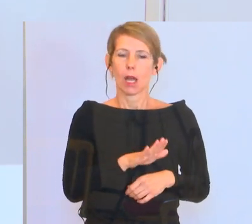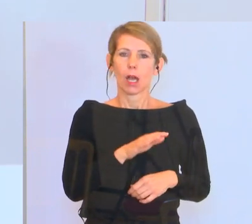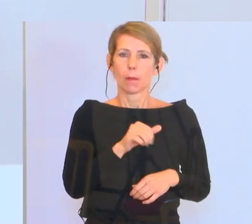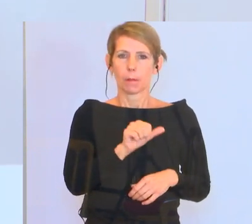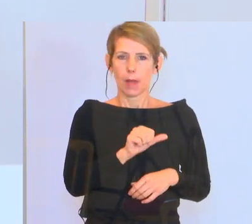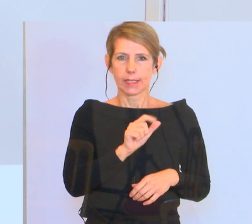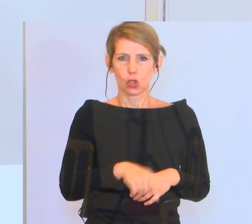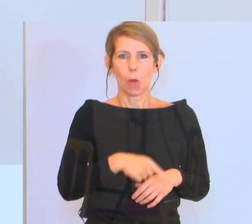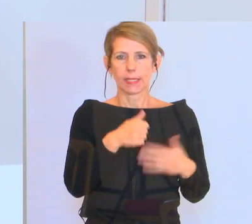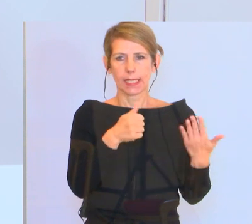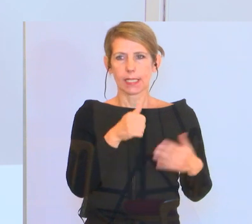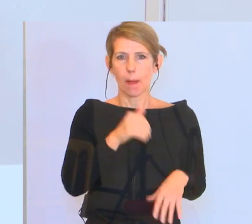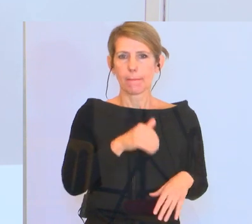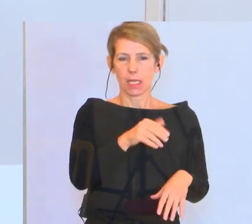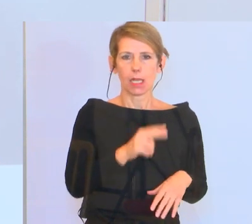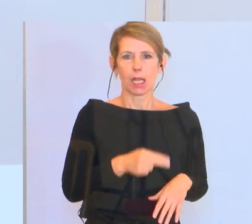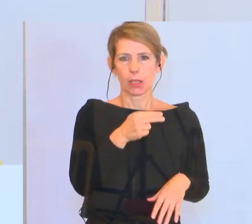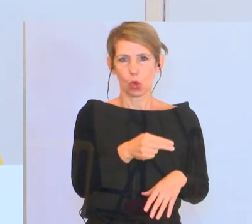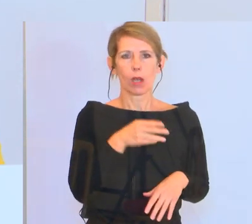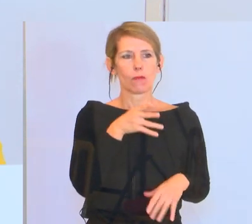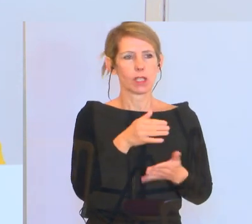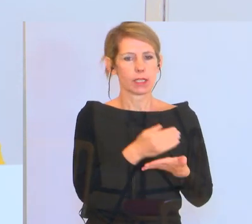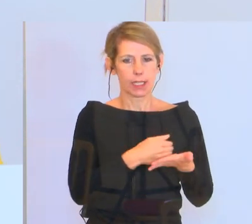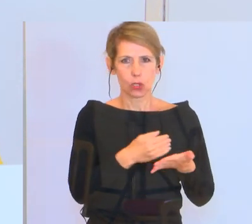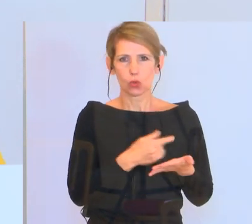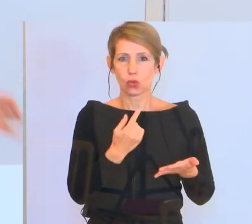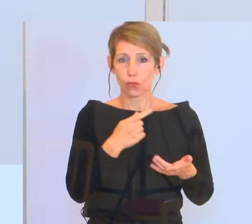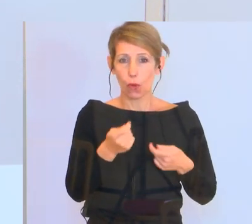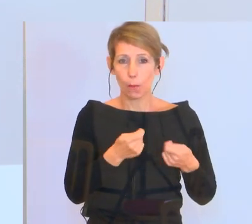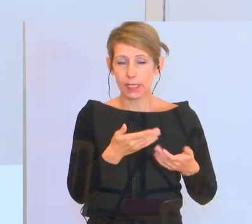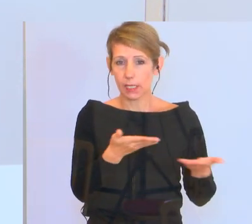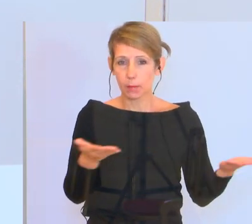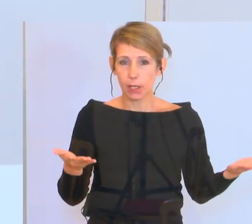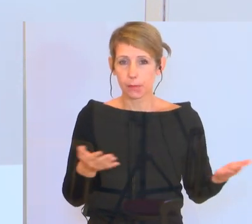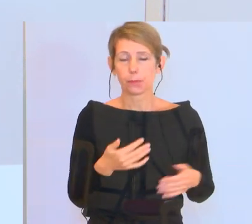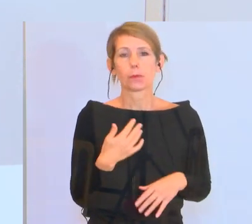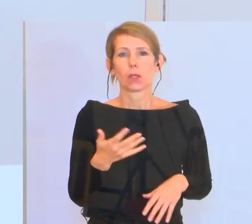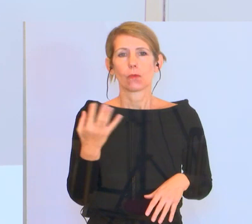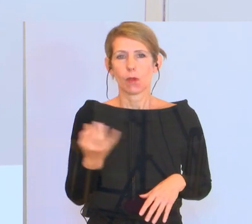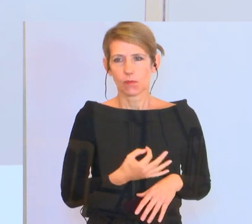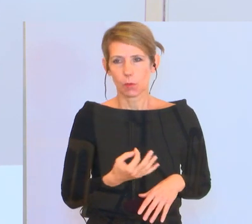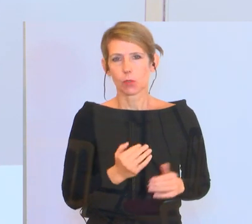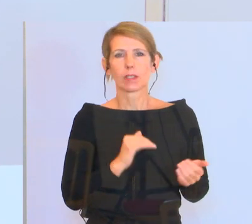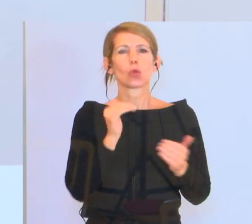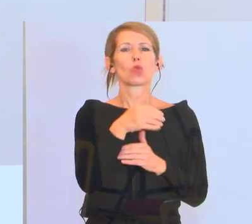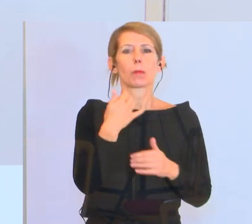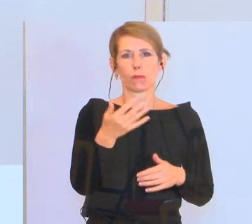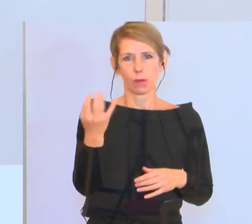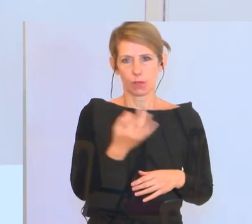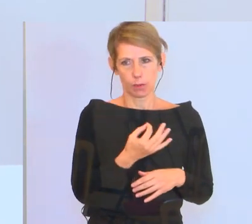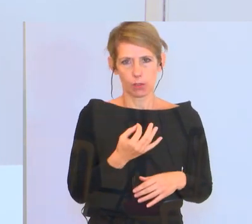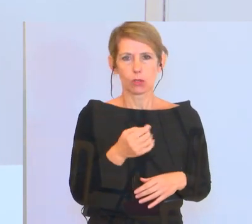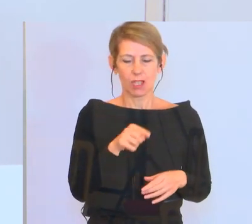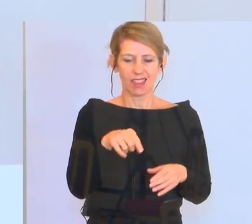1,6 Milliarden Euro, die genutzt werden von den Betrieben und 50%, mehr als 50% in den